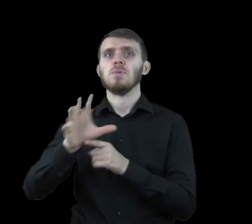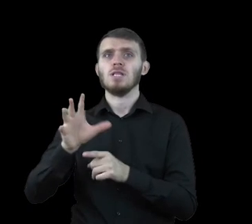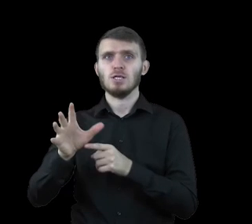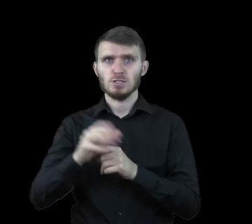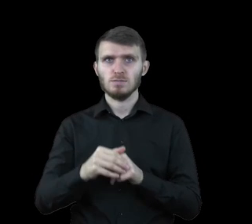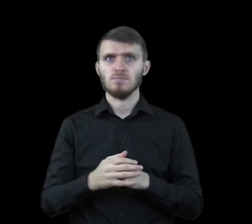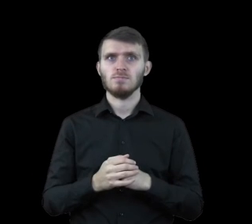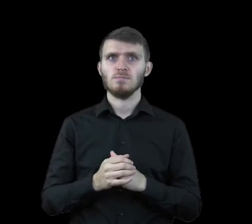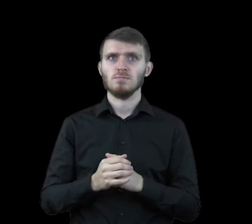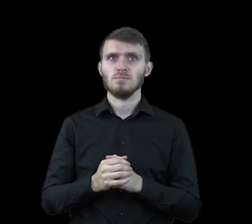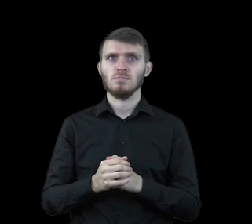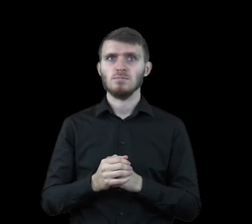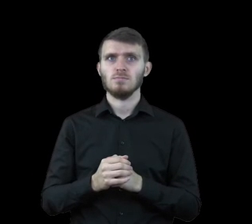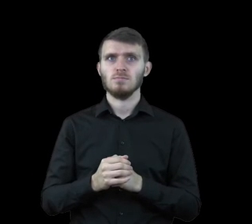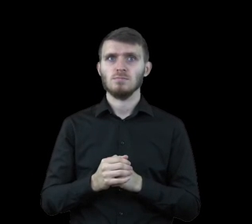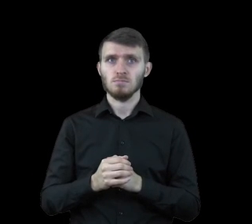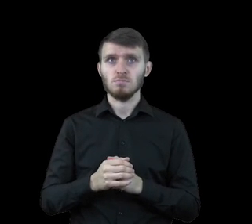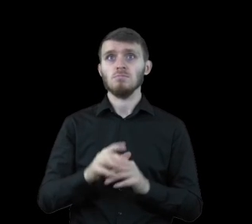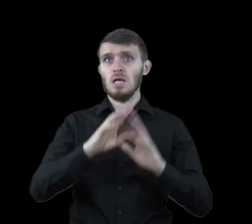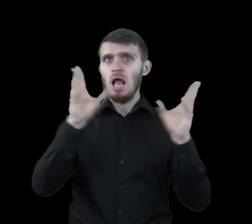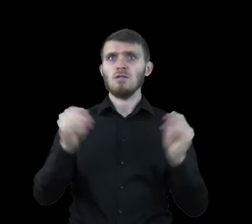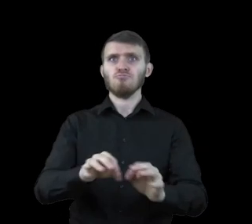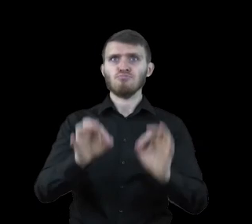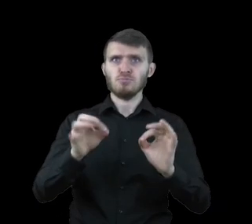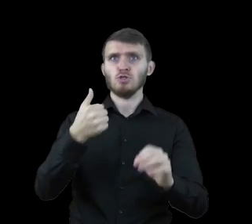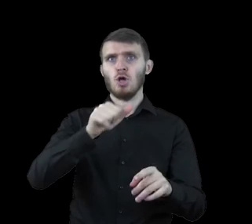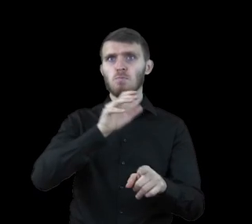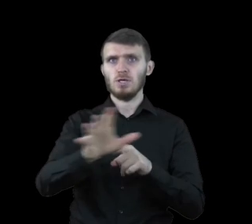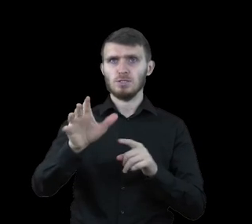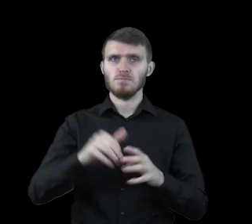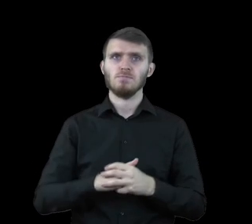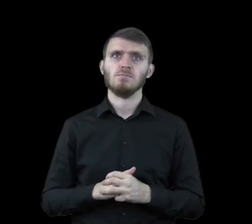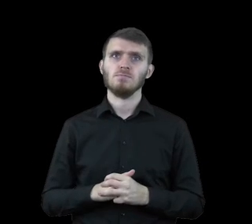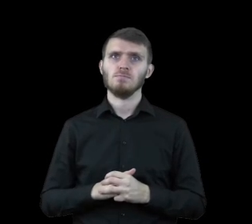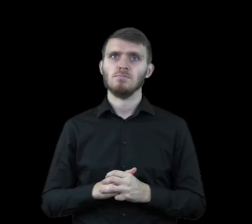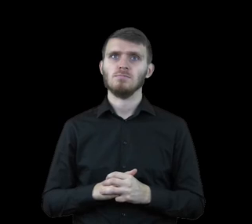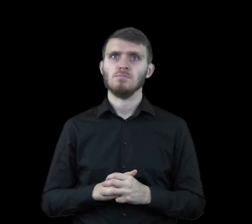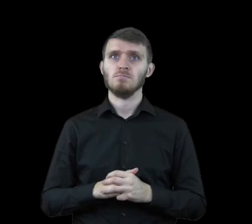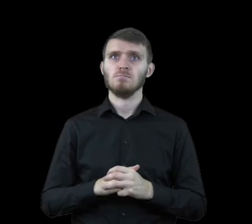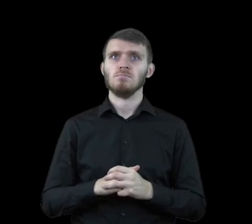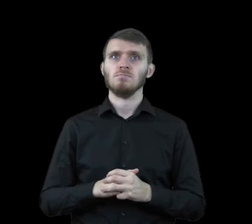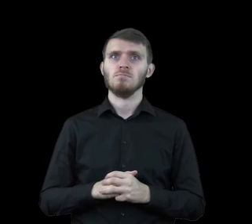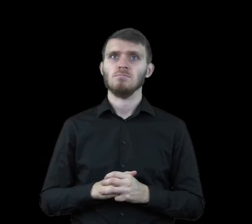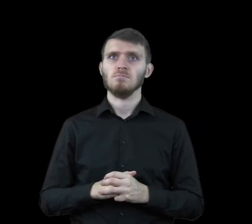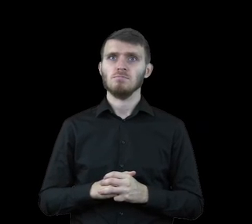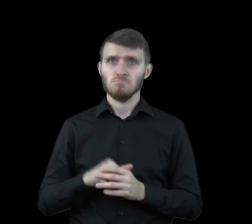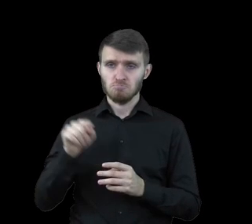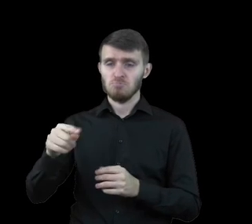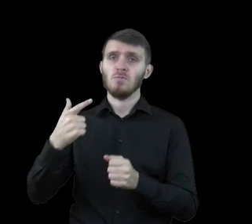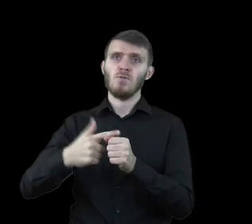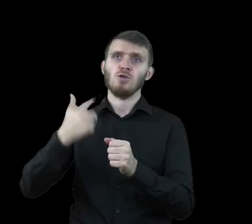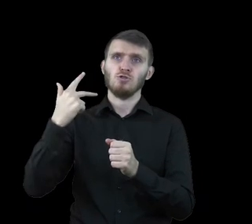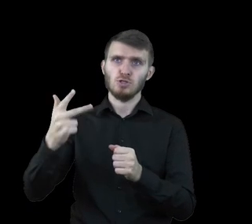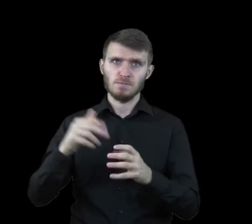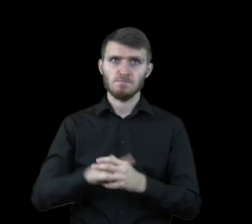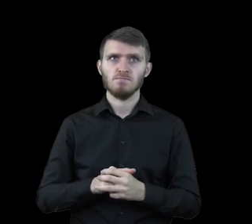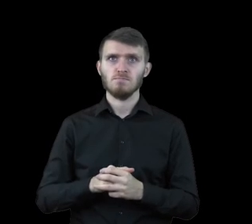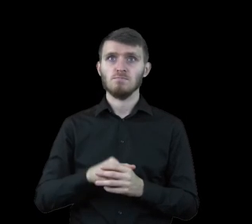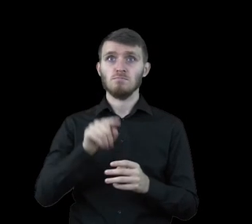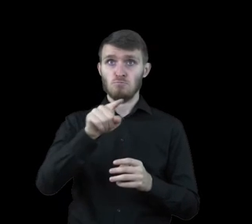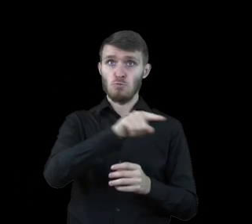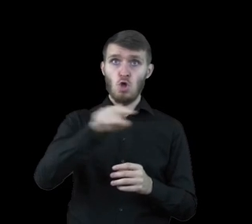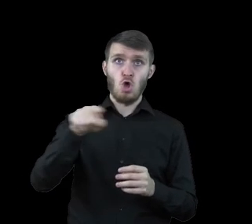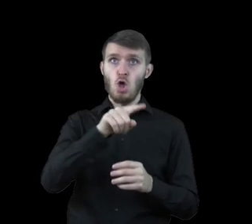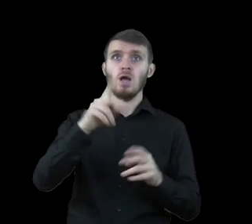są czynniki liczby pierwsze. Nie da się tego rozłożyć w żaden sposób i nie ma też pierwiastka z